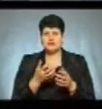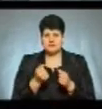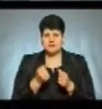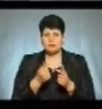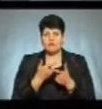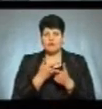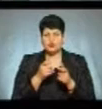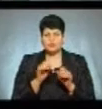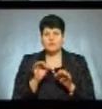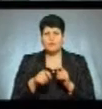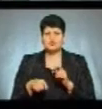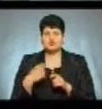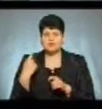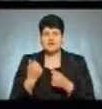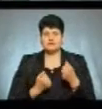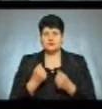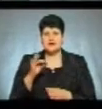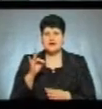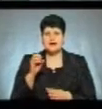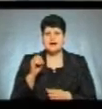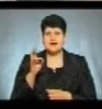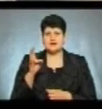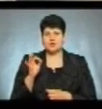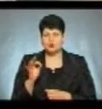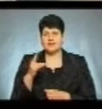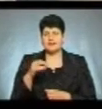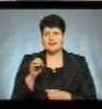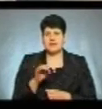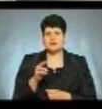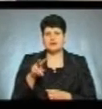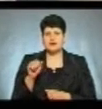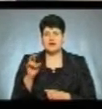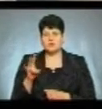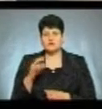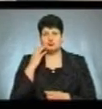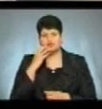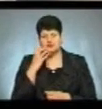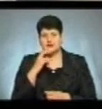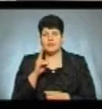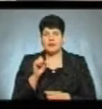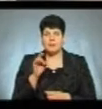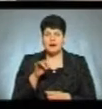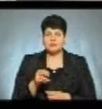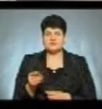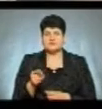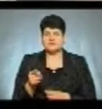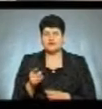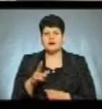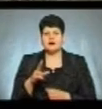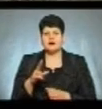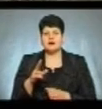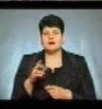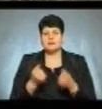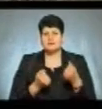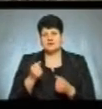про пошкодження автомобілів «Рено» і «Део Ланос» на вулицях Карпенка та Пушкіна у Тернополі. На автівки впали